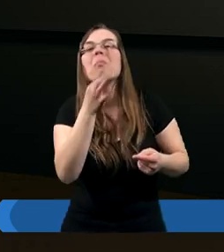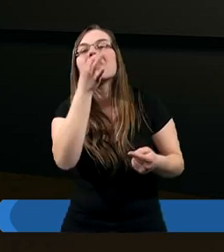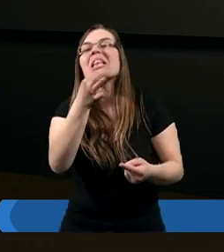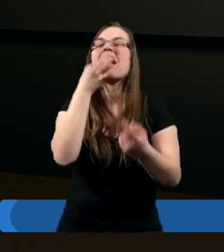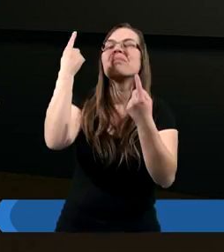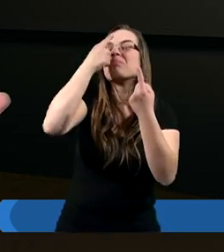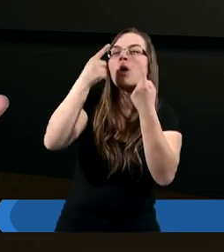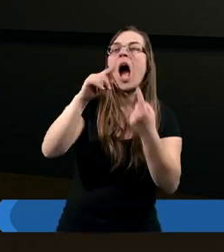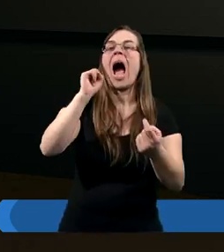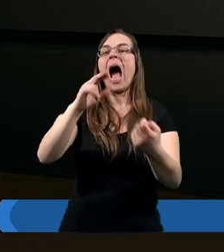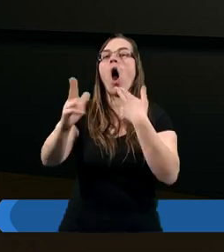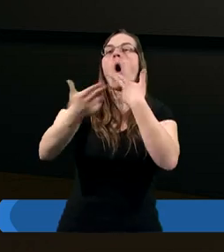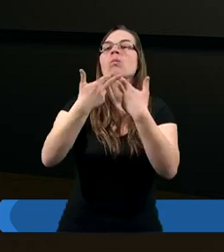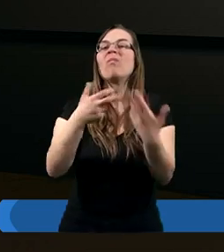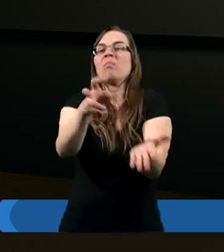braku odpowiedzi